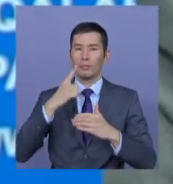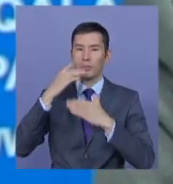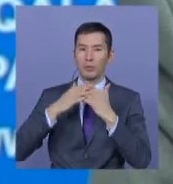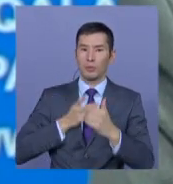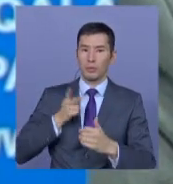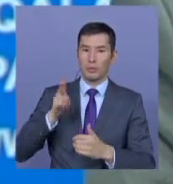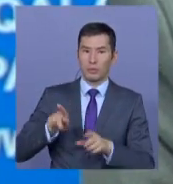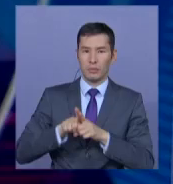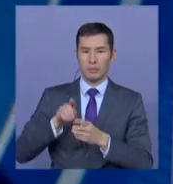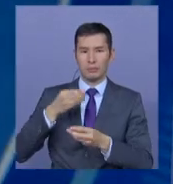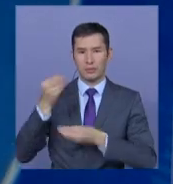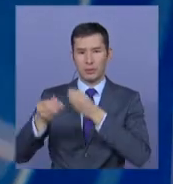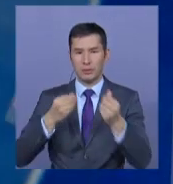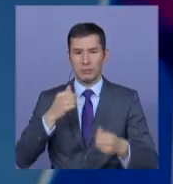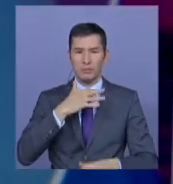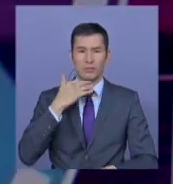екен.